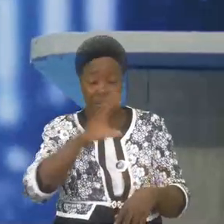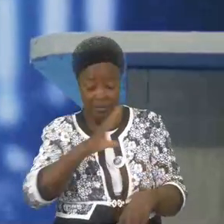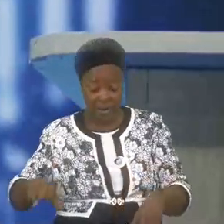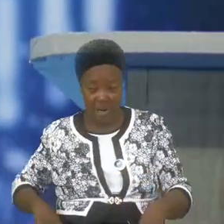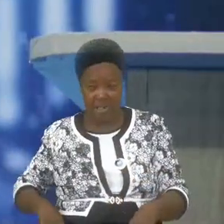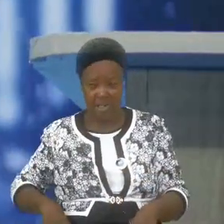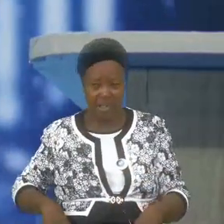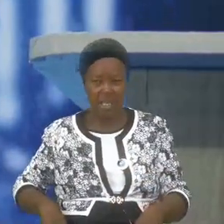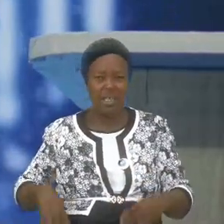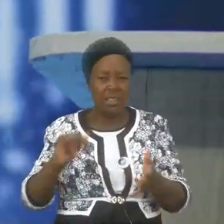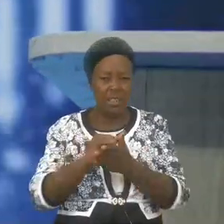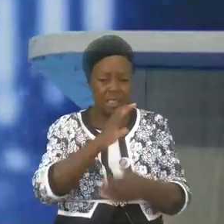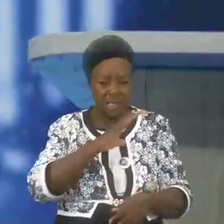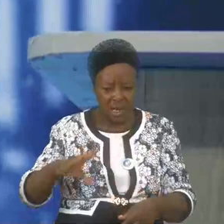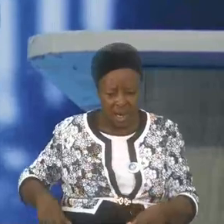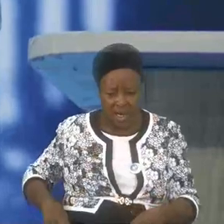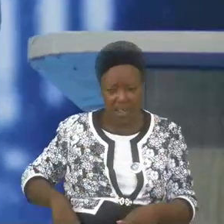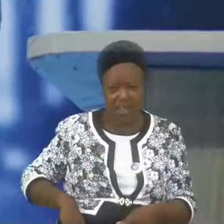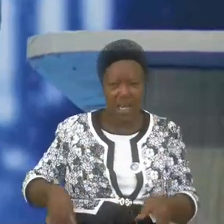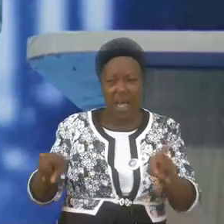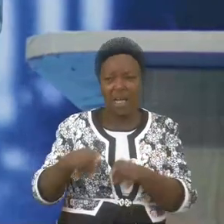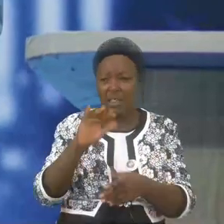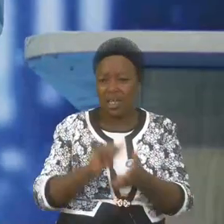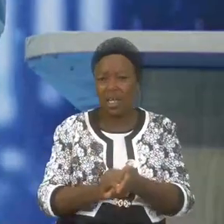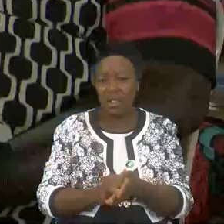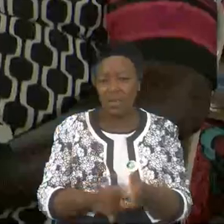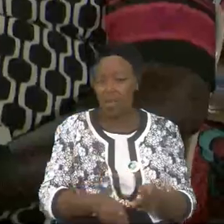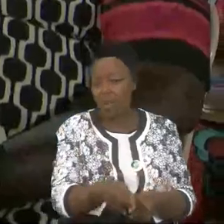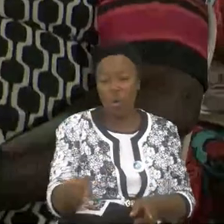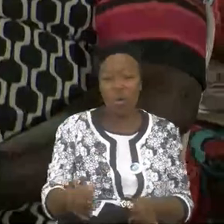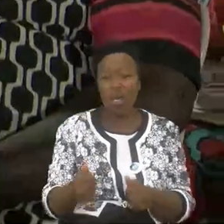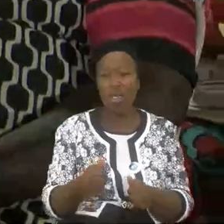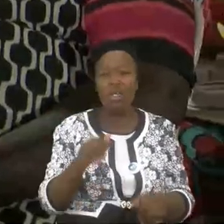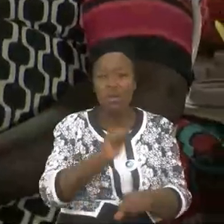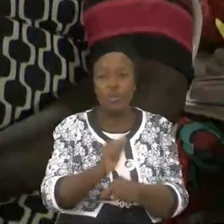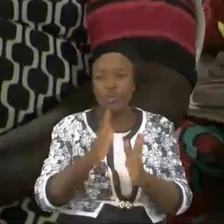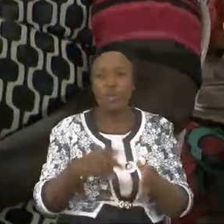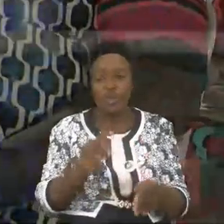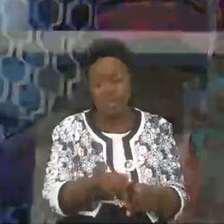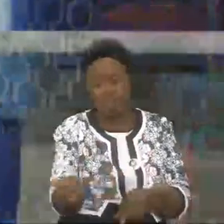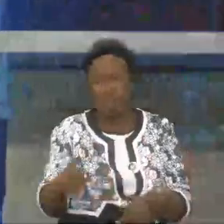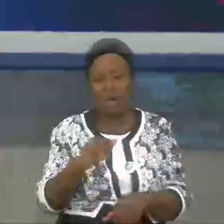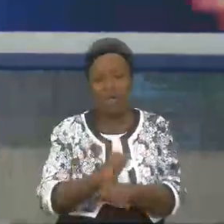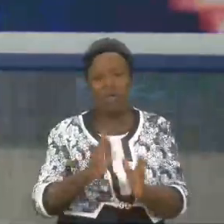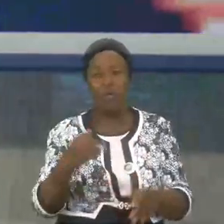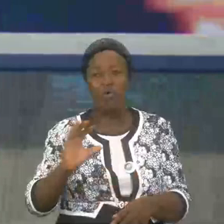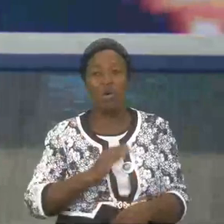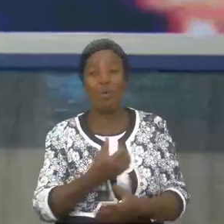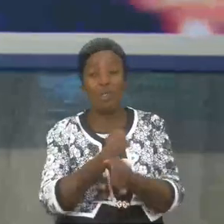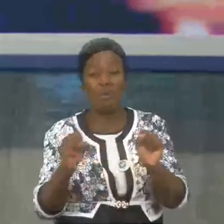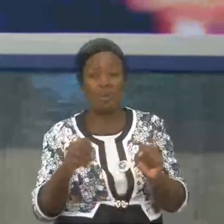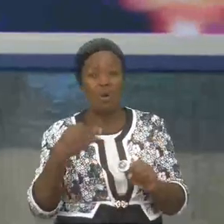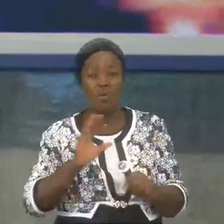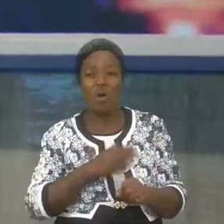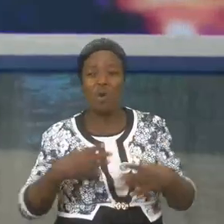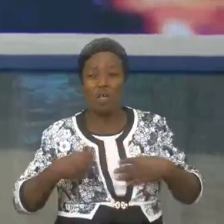Christ, qui est cette pierre angulaire, la pierre angulaire de notre salut, de notre guérison, de